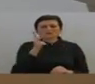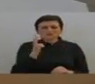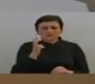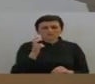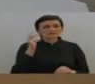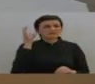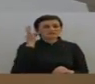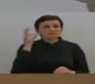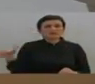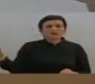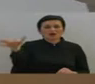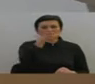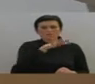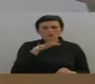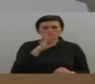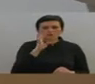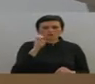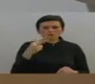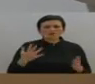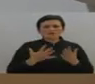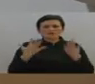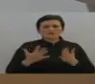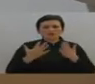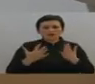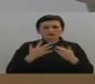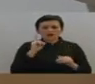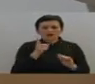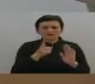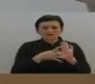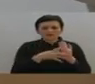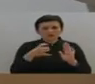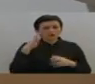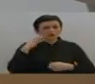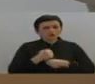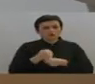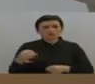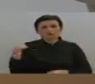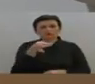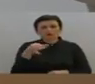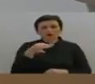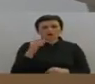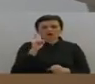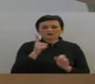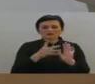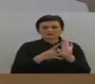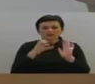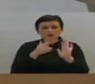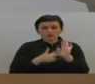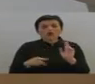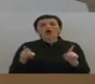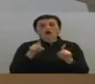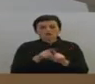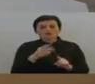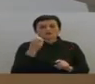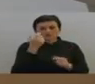არის 5420, იმერეთი 1900 ჰექტარი, გურიის რეგიონში 1980. მე ასევე შეგახსენებთ, რომ განსხვავებით